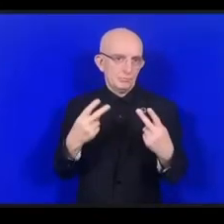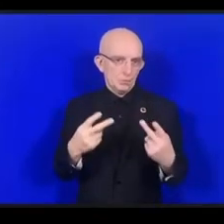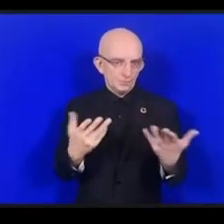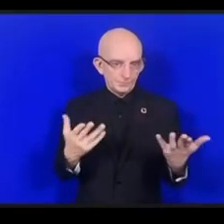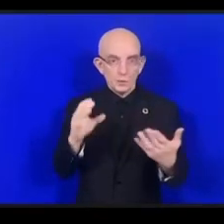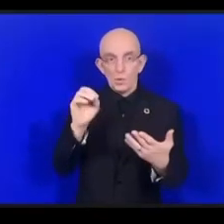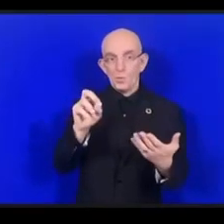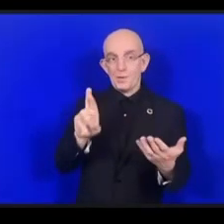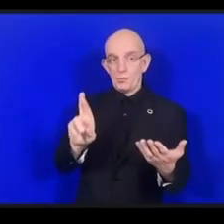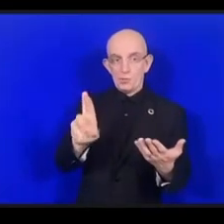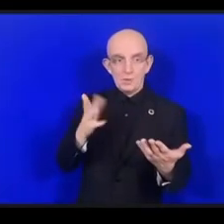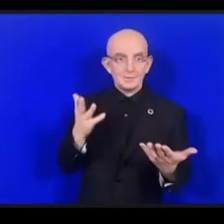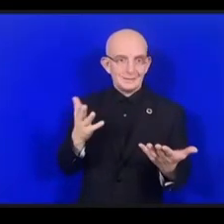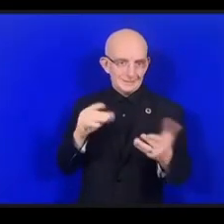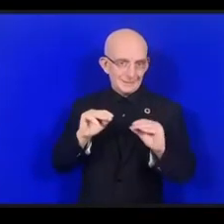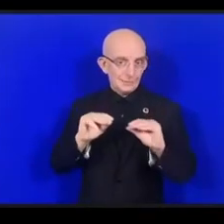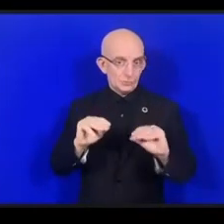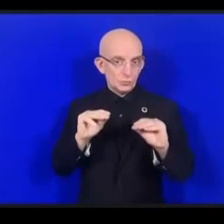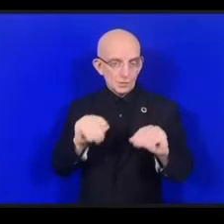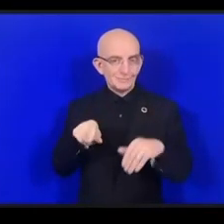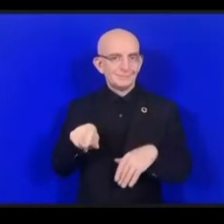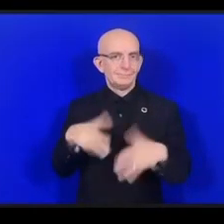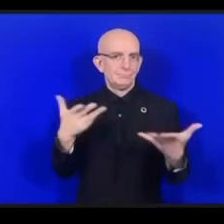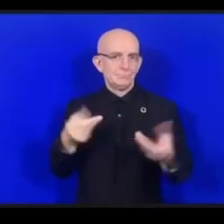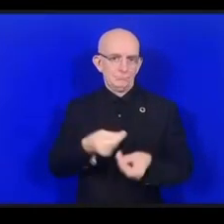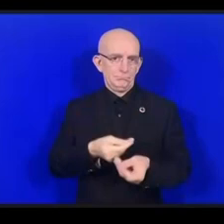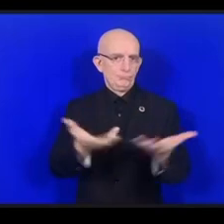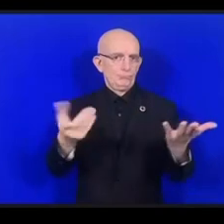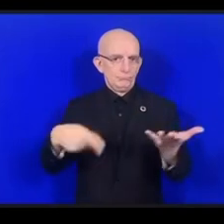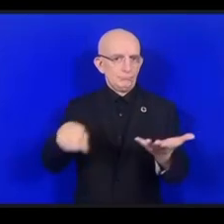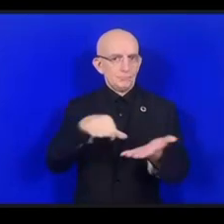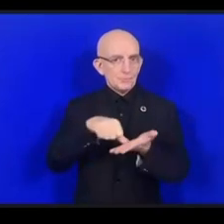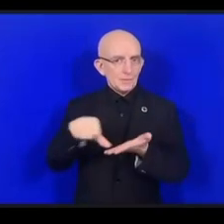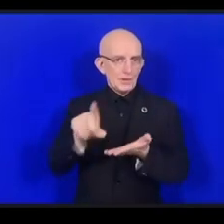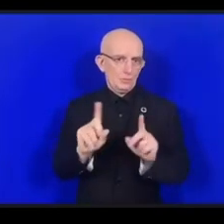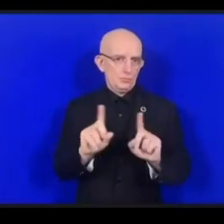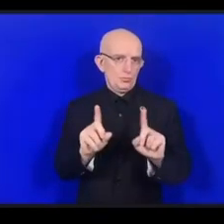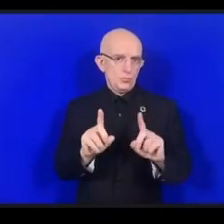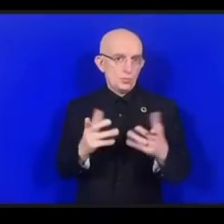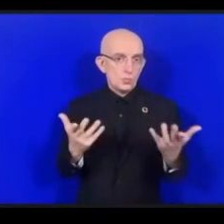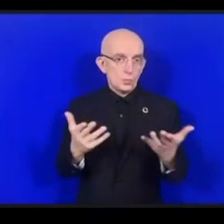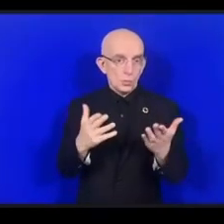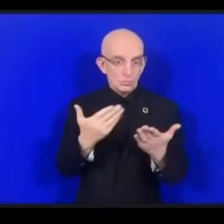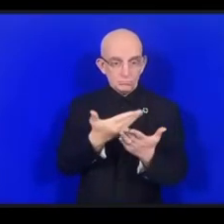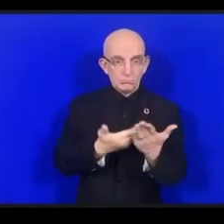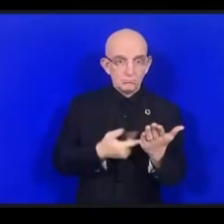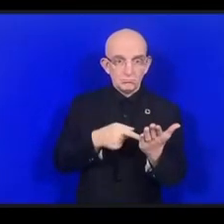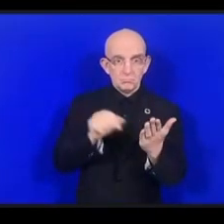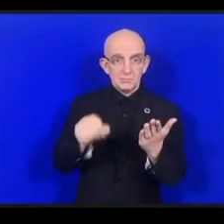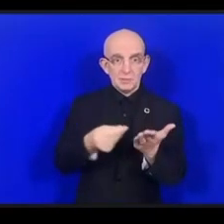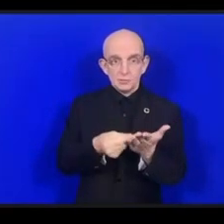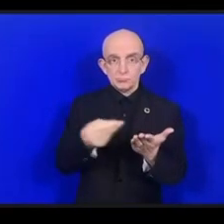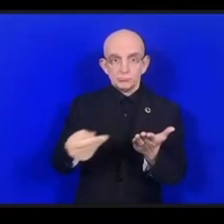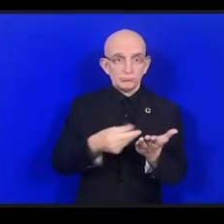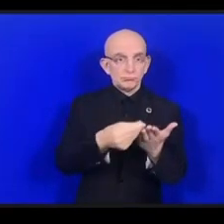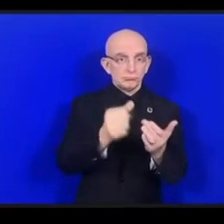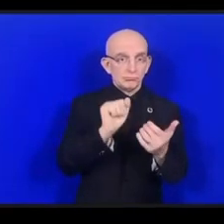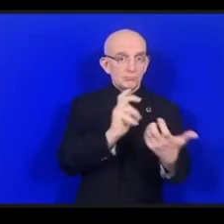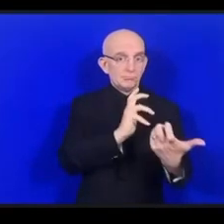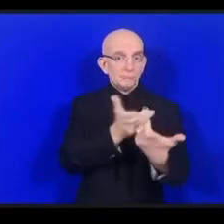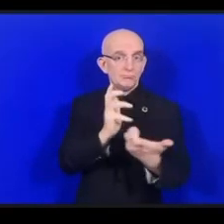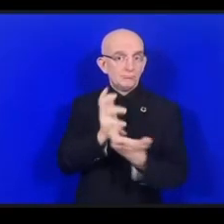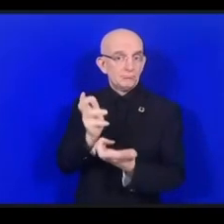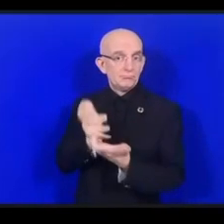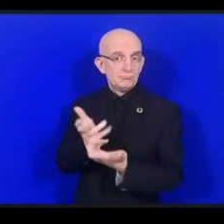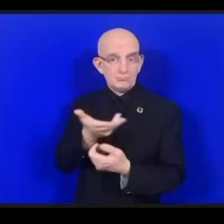容能够是可以免费的获取，而且呢是实现了本地化的，有本地的